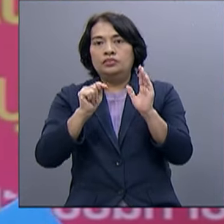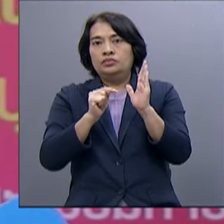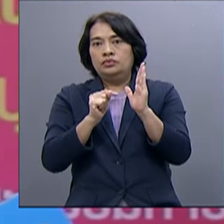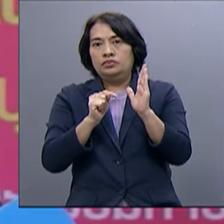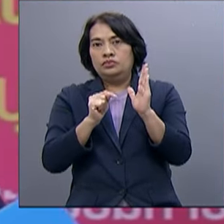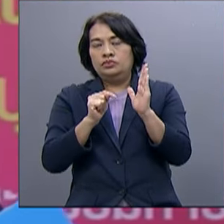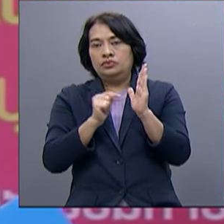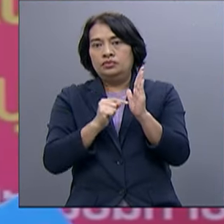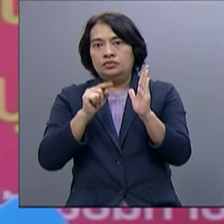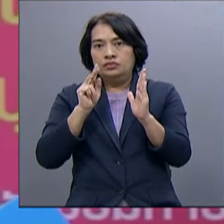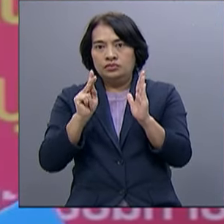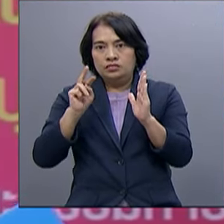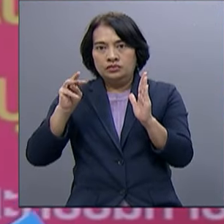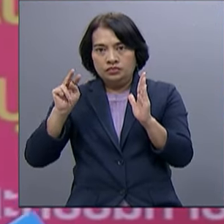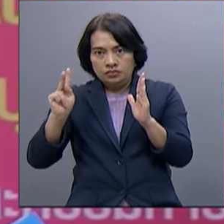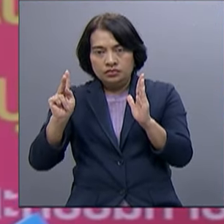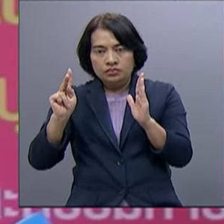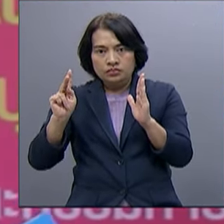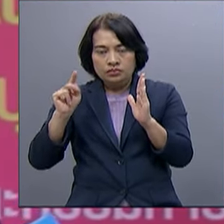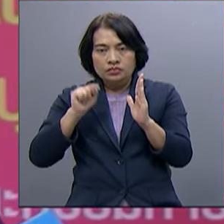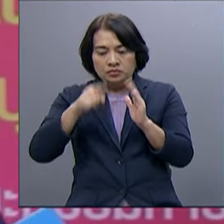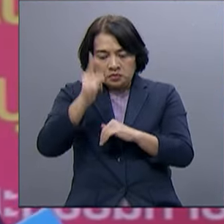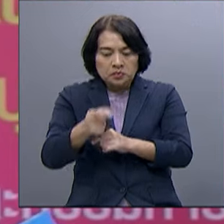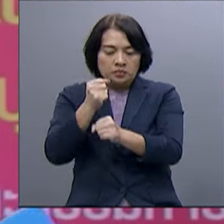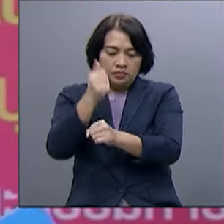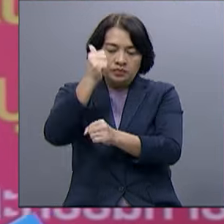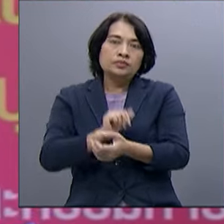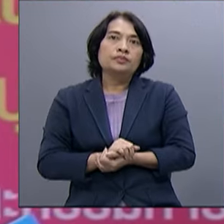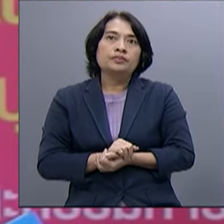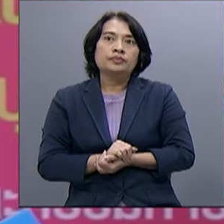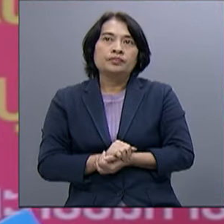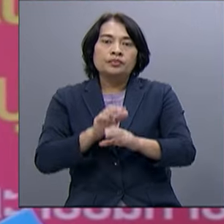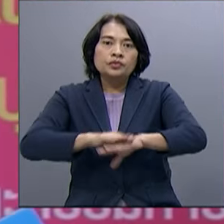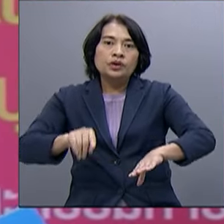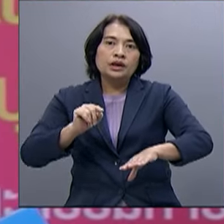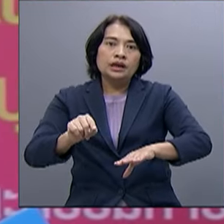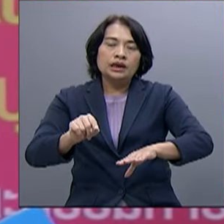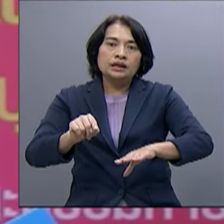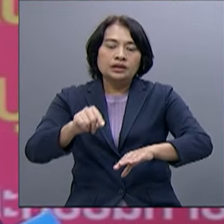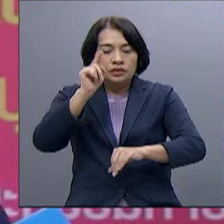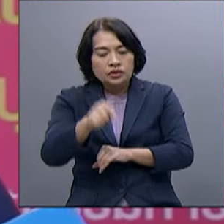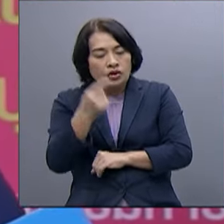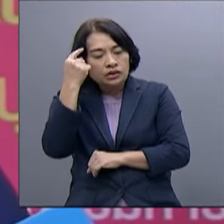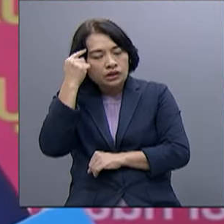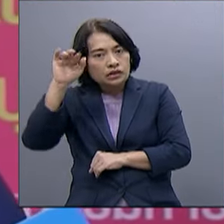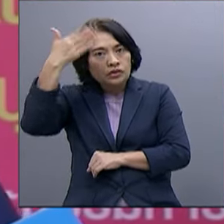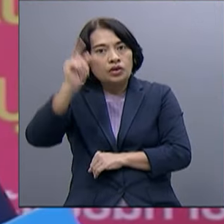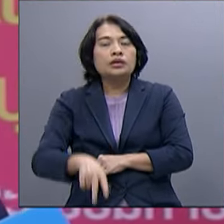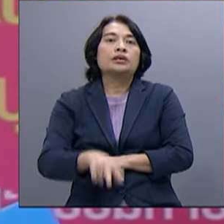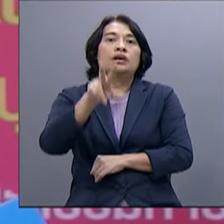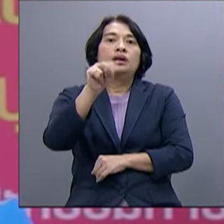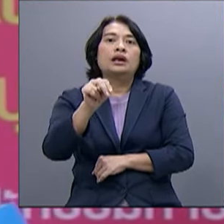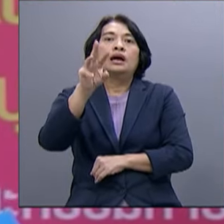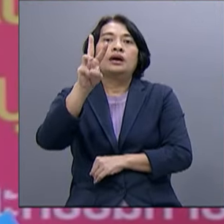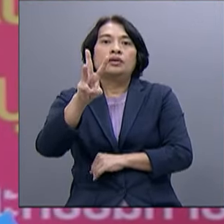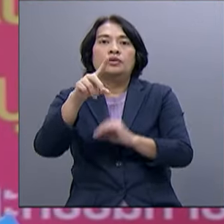ำให้เด็กๆเนี่ยเป็นนวัตกรให้ได้เพราะนั้นก่อนที่เด็กๆจะเป็นนวัตกรได้เนี่ยครูต้องคิดนวัตกรรม ต้องสอนน่ะต้องปรับ